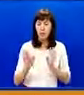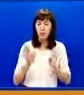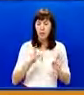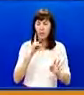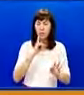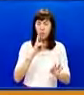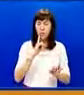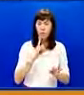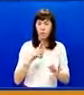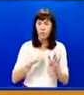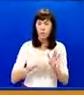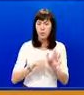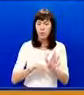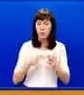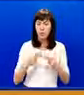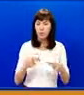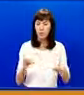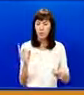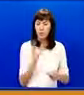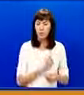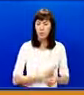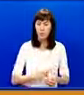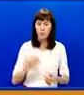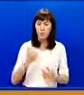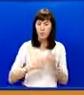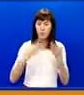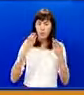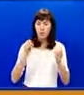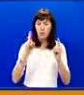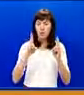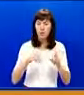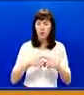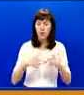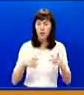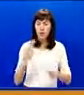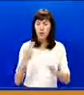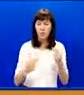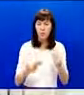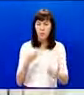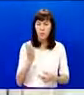жетімді, арзан бағада сатылады. Тұтынушылар үшін күн сайын арнайы лотереялық ойындарда